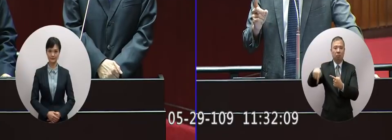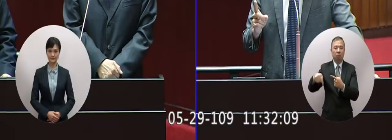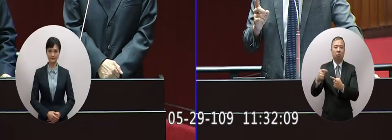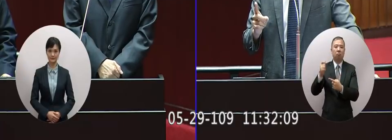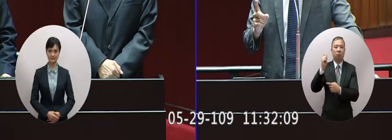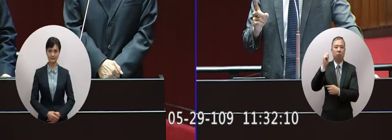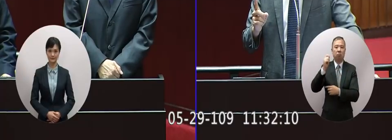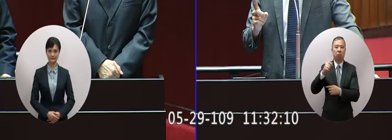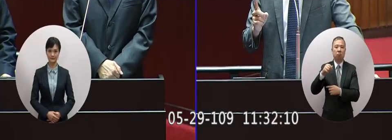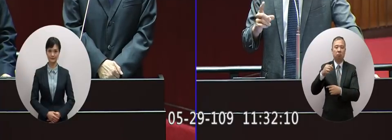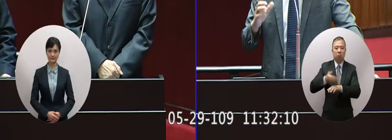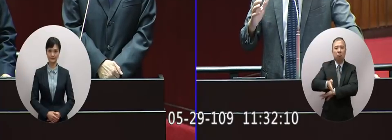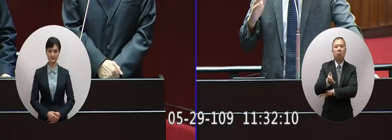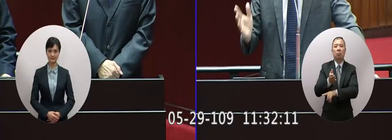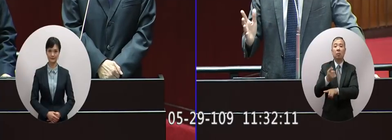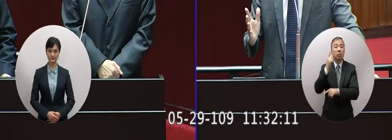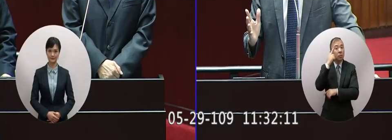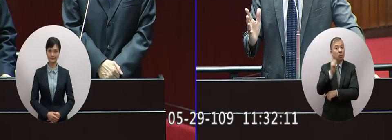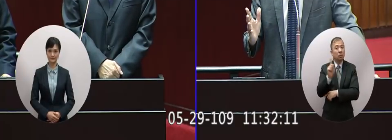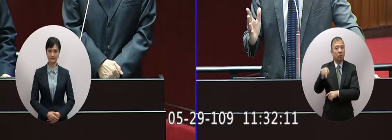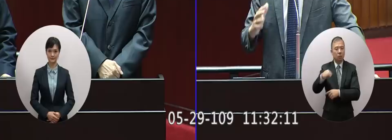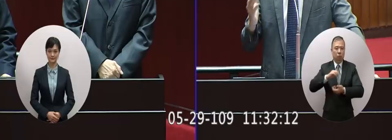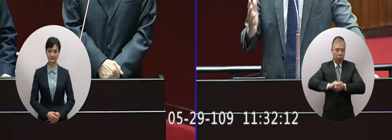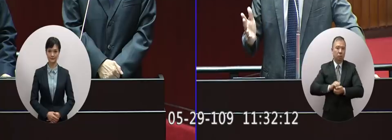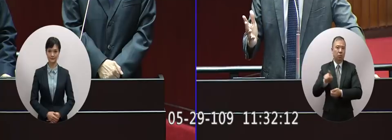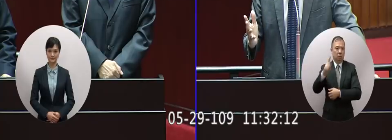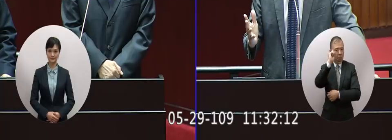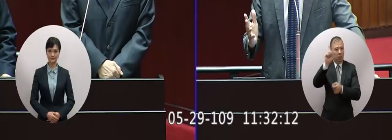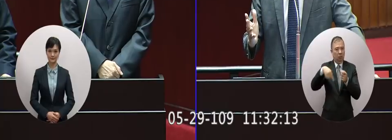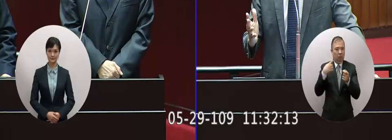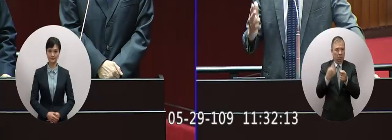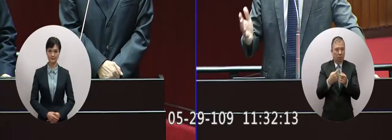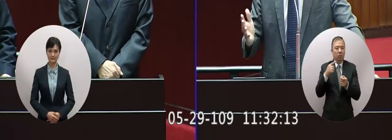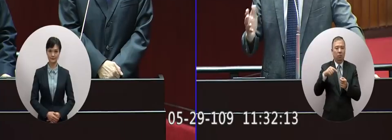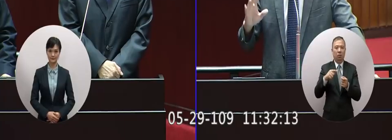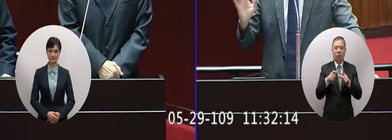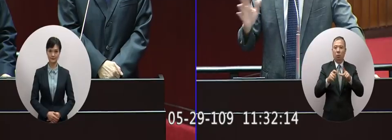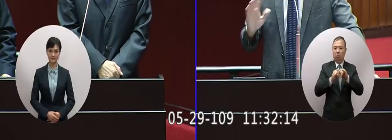是会有一个这个公民投票，公民投票日，